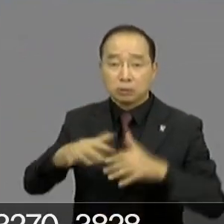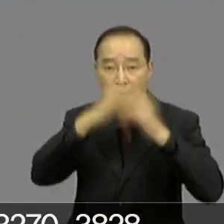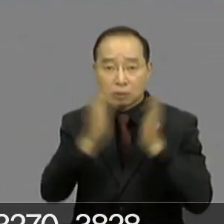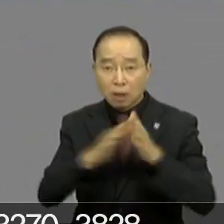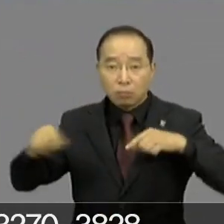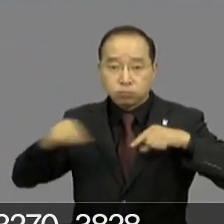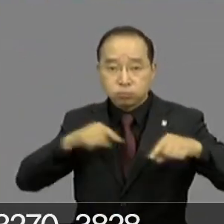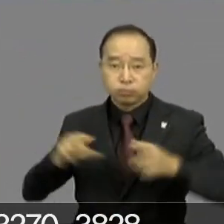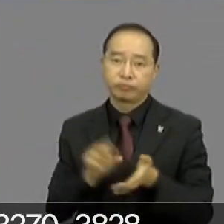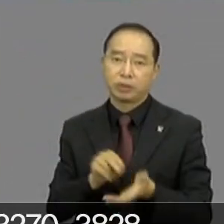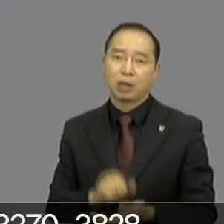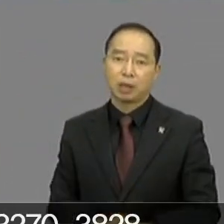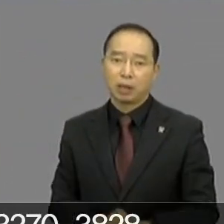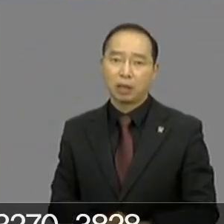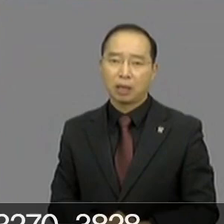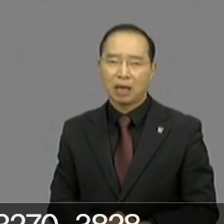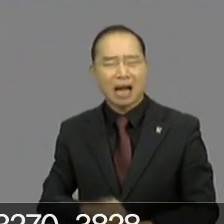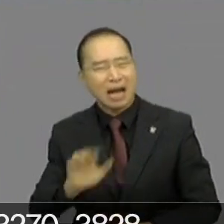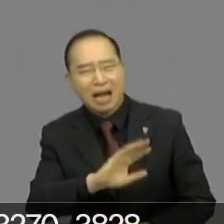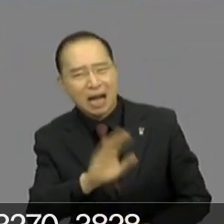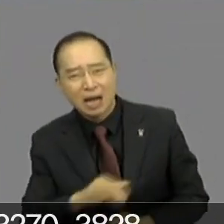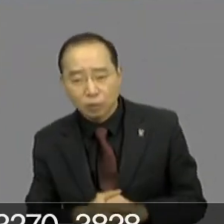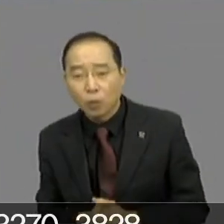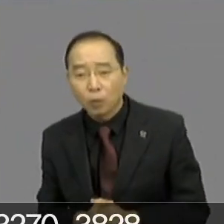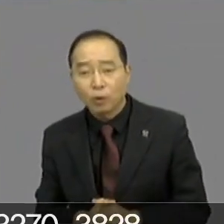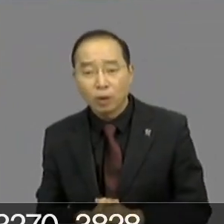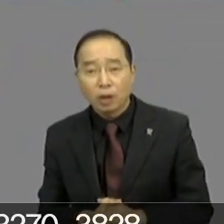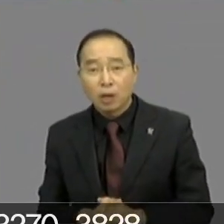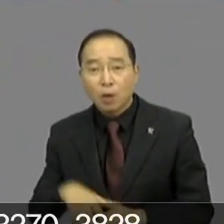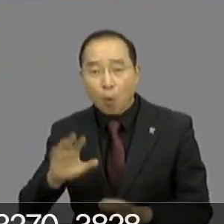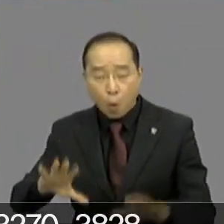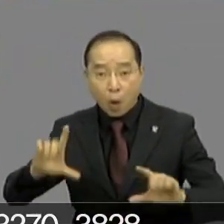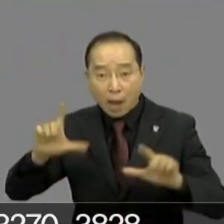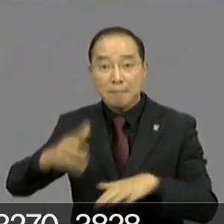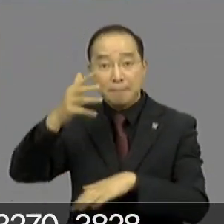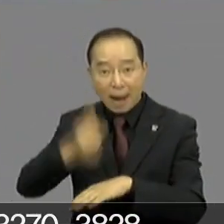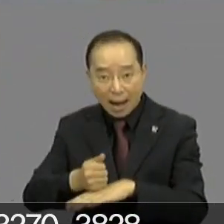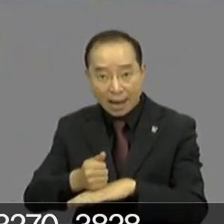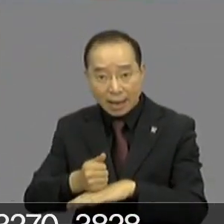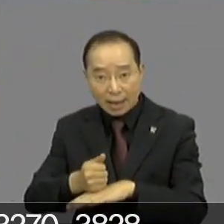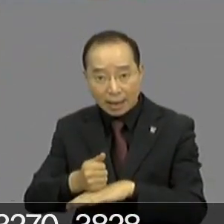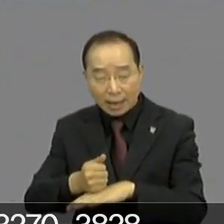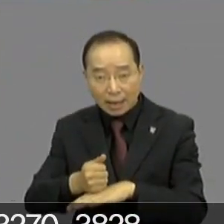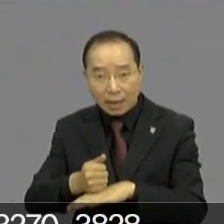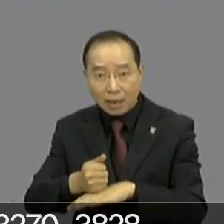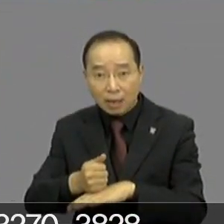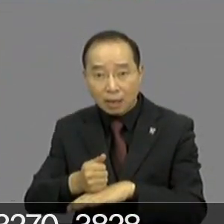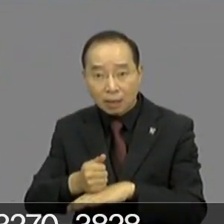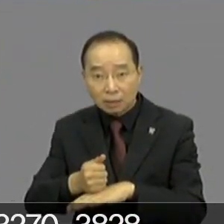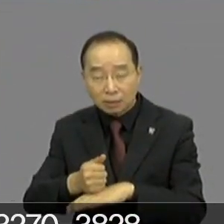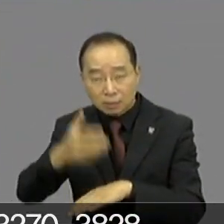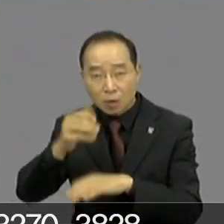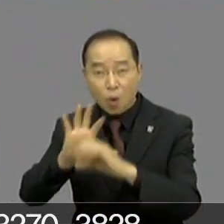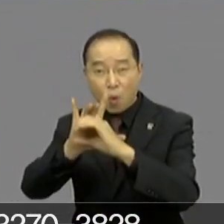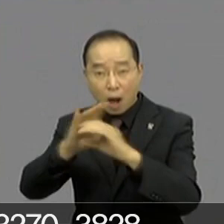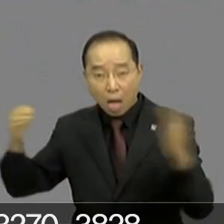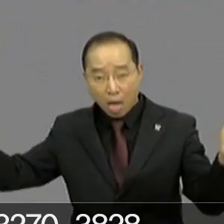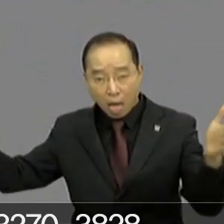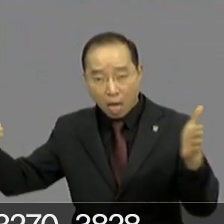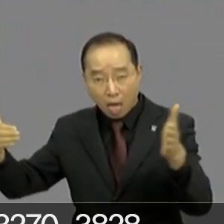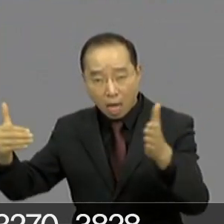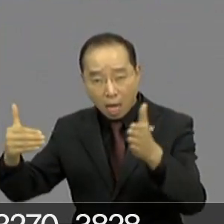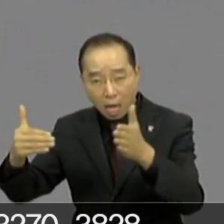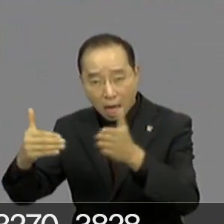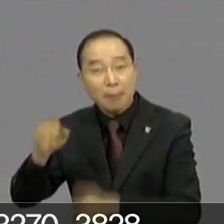단지 이제 어떤 부분이 음 제가 있네요 나 예 지금 모래 말에 쯤 우리가 터널의 끝이 보인다는 거 아닙니까 그때까지는